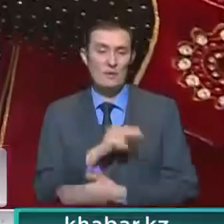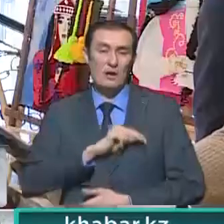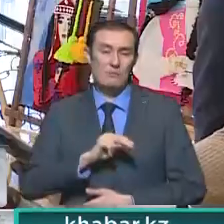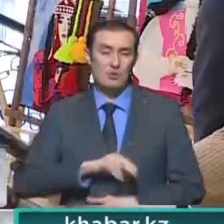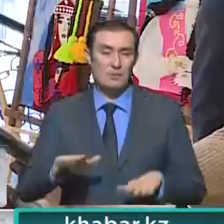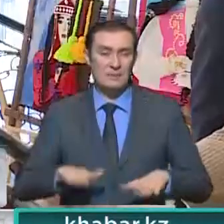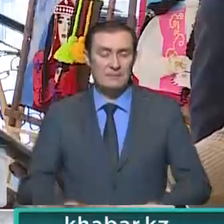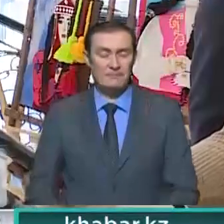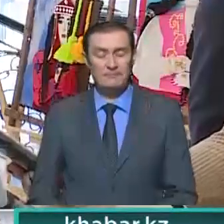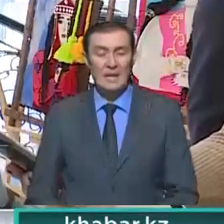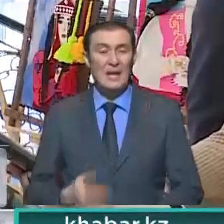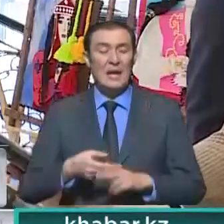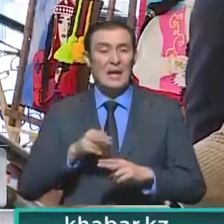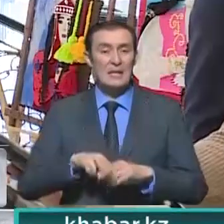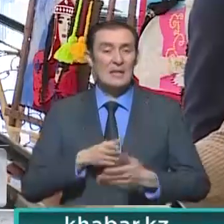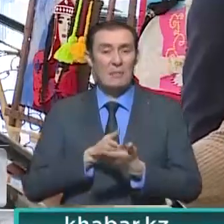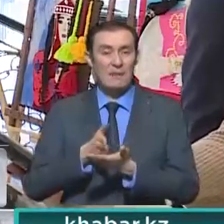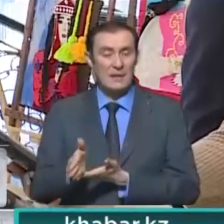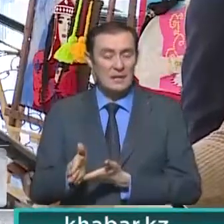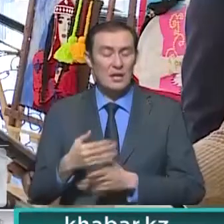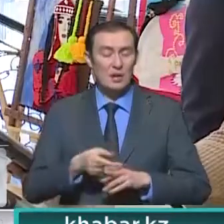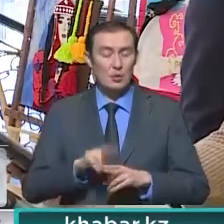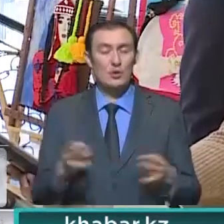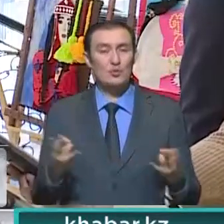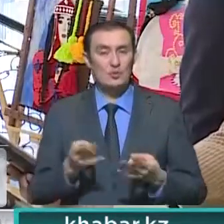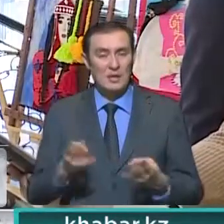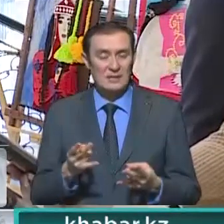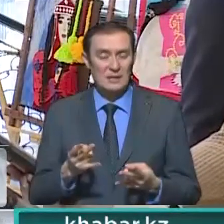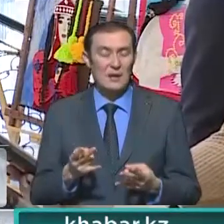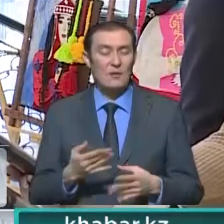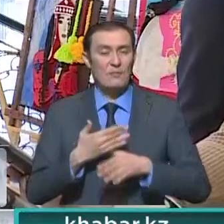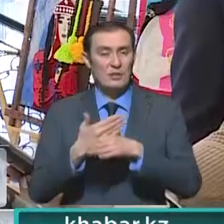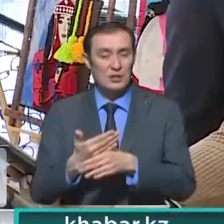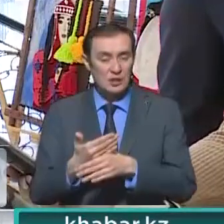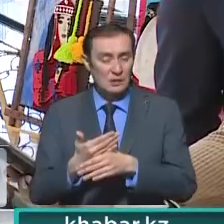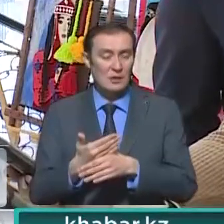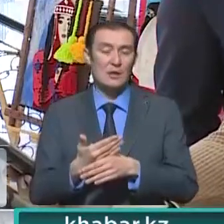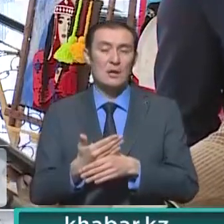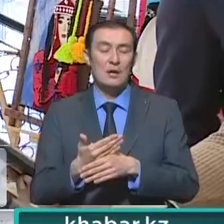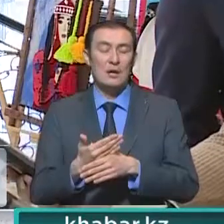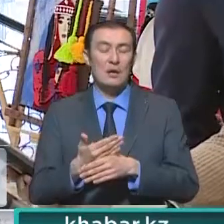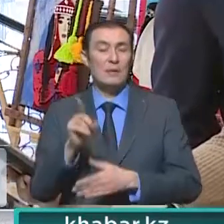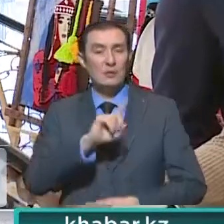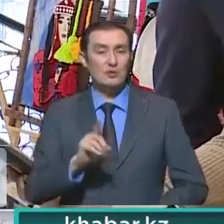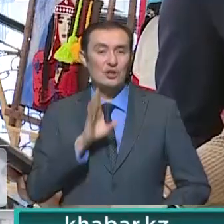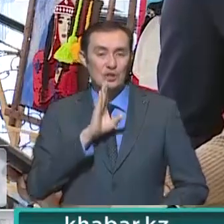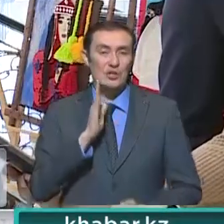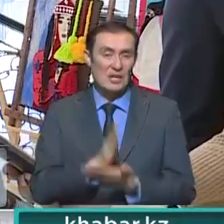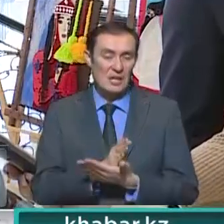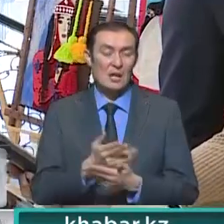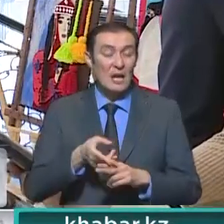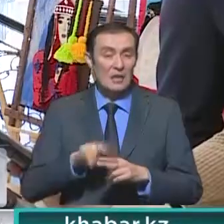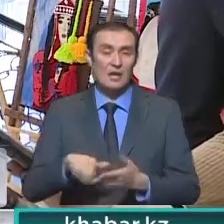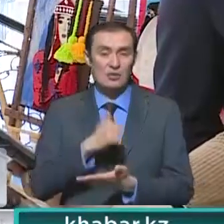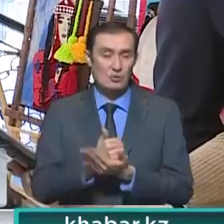мест. Я думаю, это направление, которое нуждается в серьезной поддержке. Почему? Потому что женщина есть, и основа семьи,